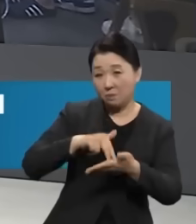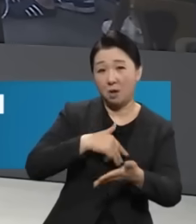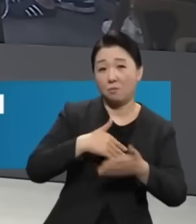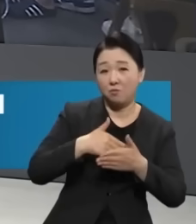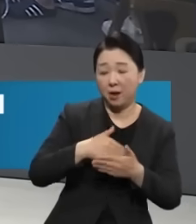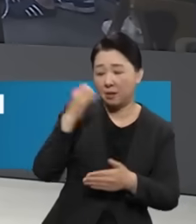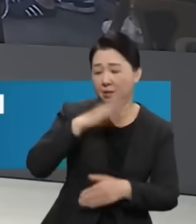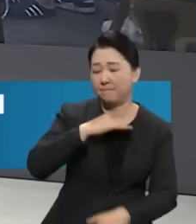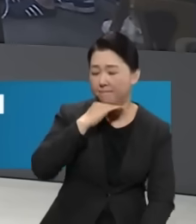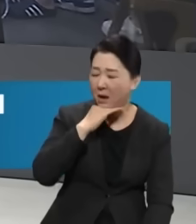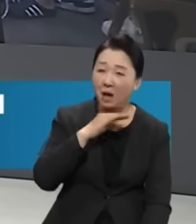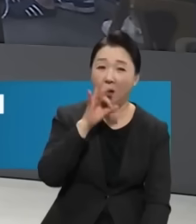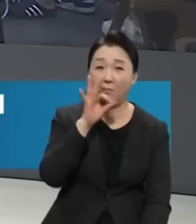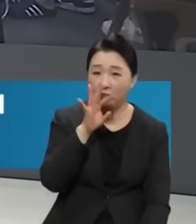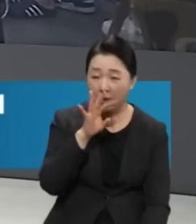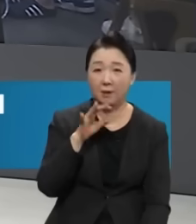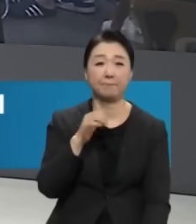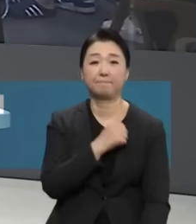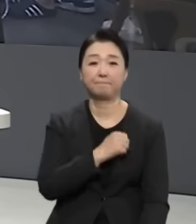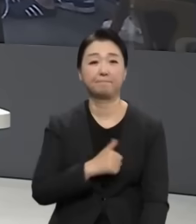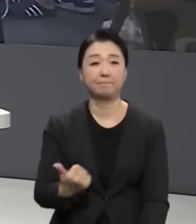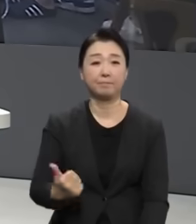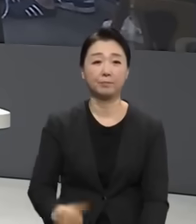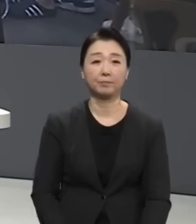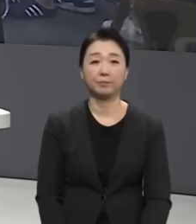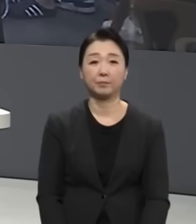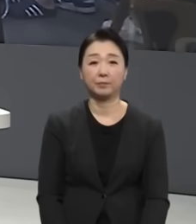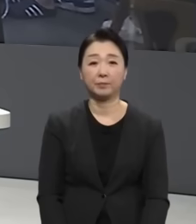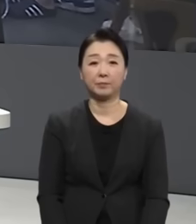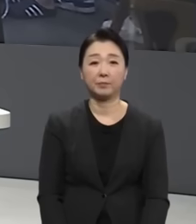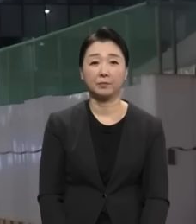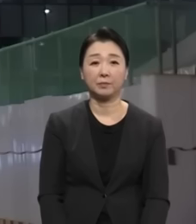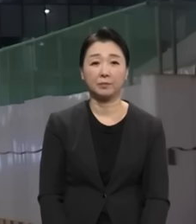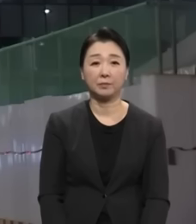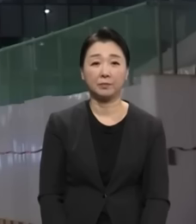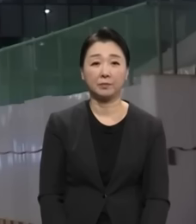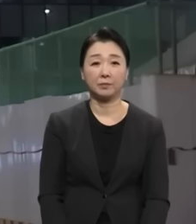마냥 기다릴 수가 없다며 분통을 터뜨렸습니다. 이재승 기자입니다.